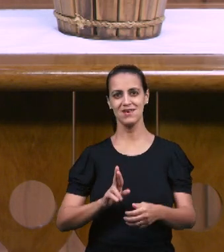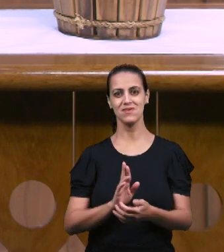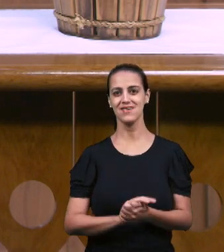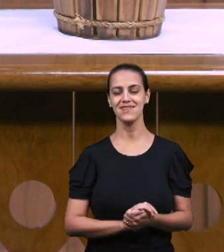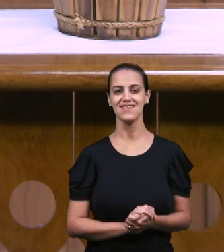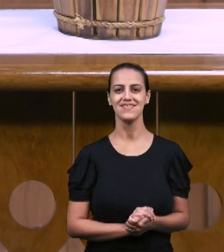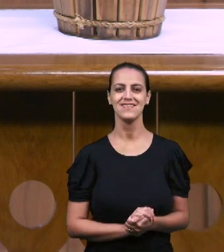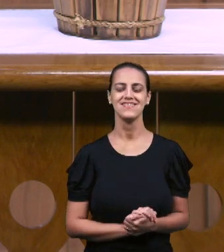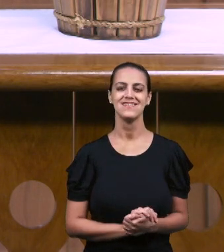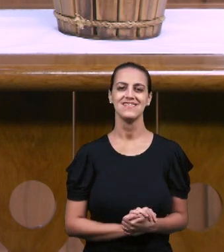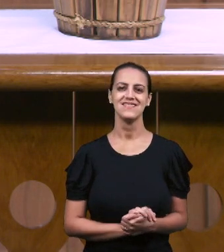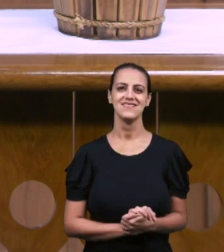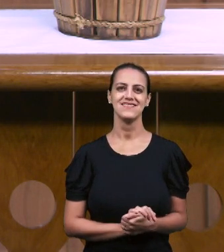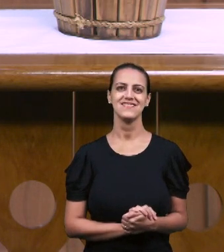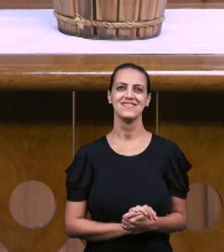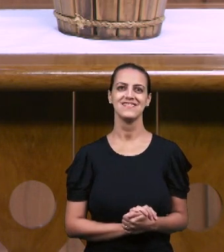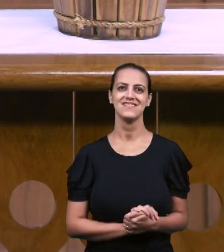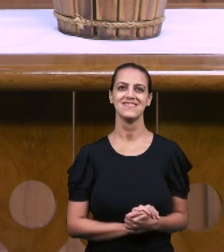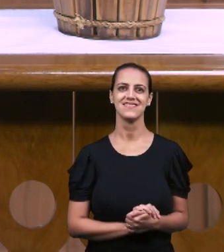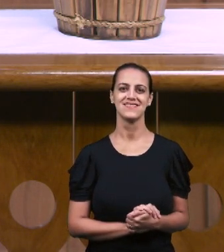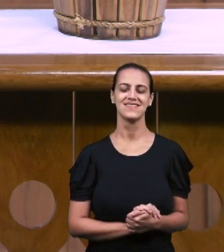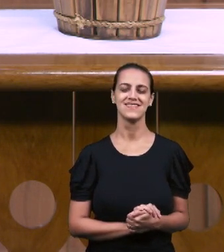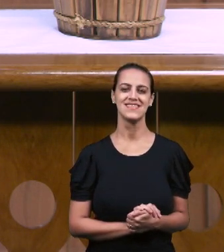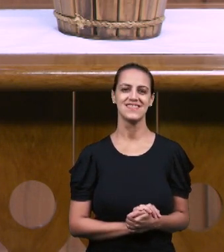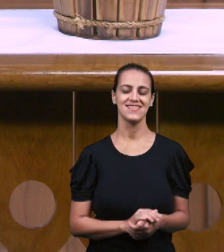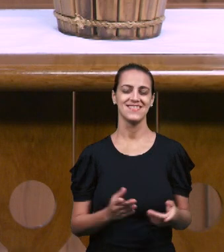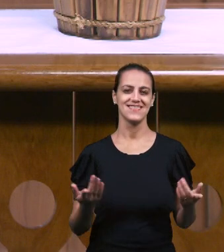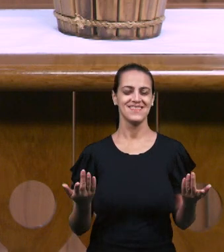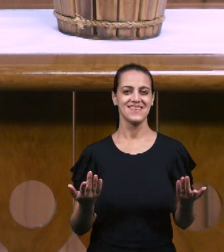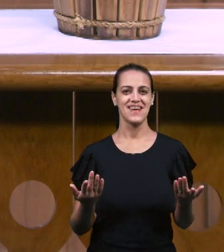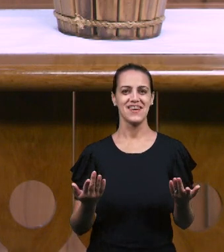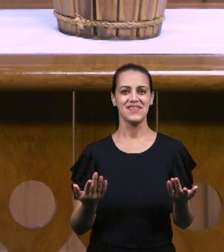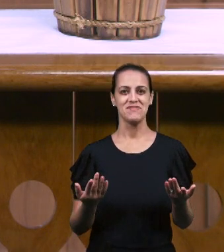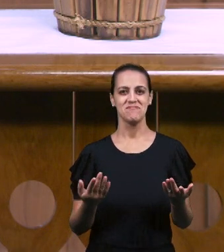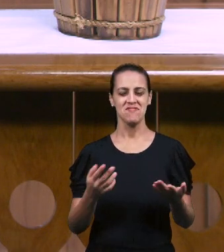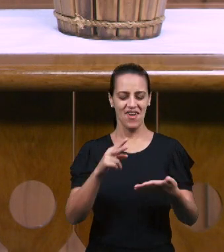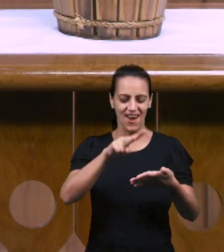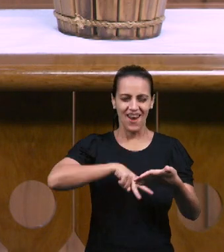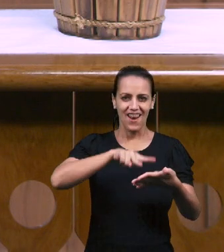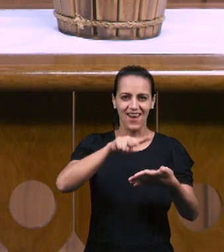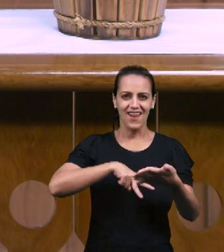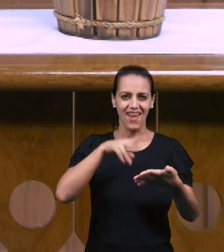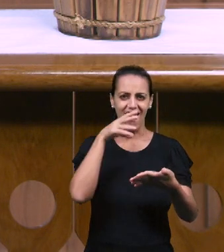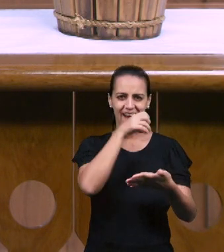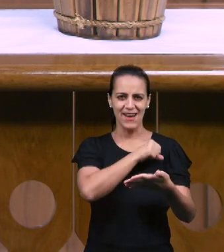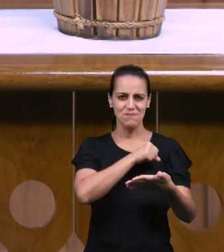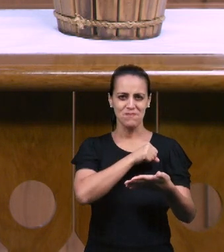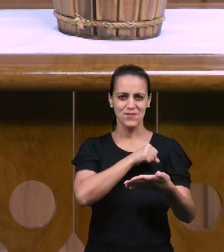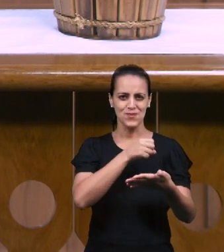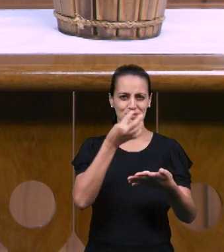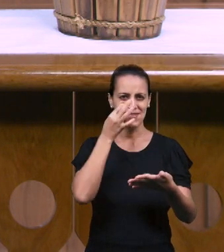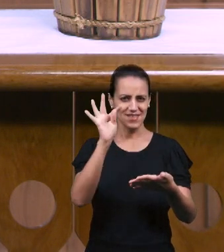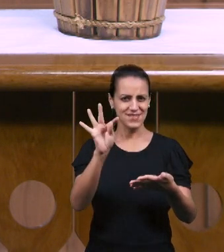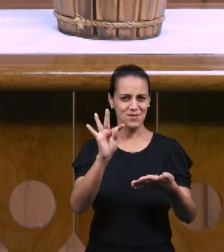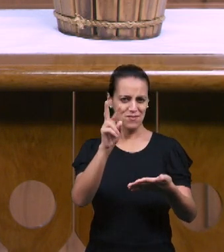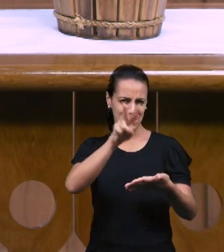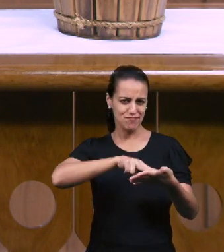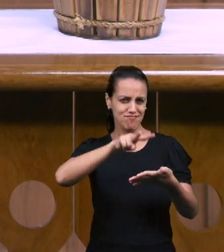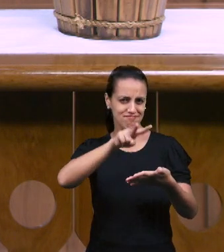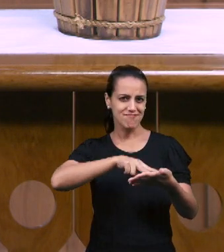Saint-Pétersbourg et de Moscou. Et nous voulons même laisser ici une lecture rapide d'un témoignage de ces